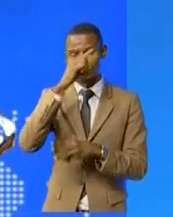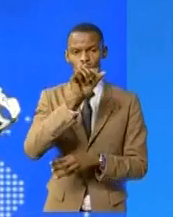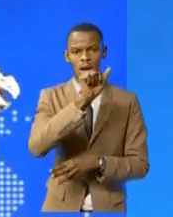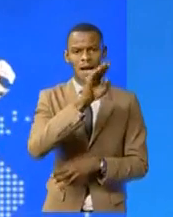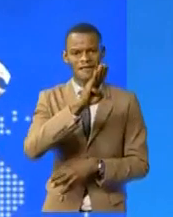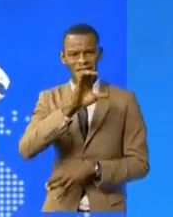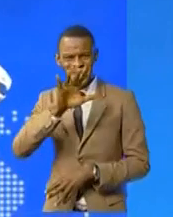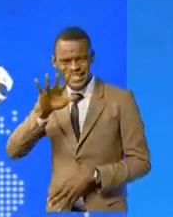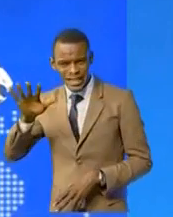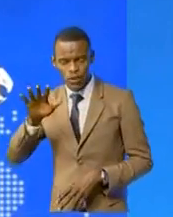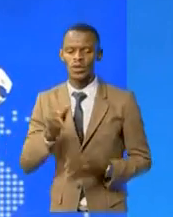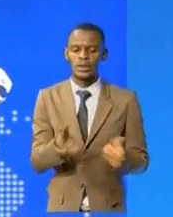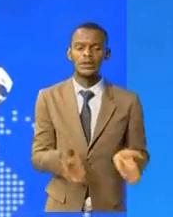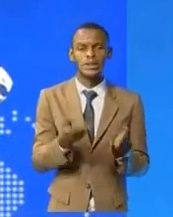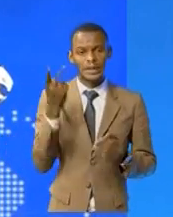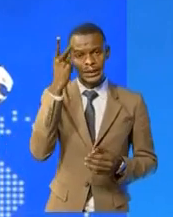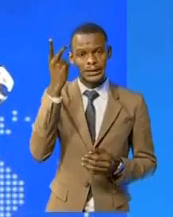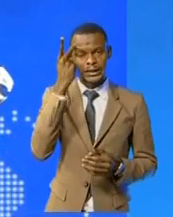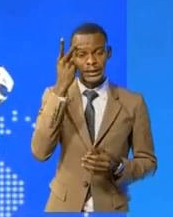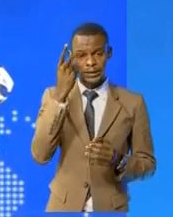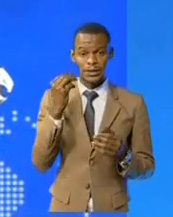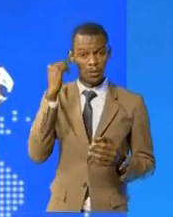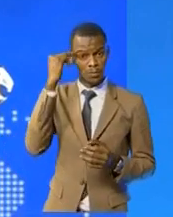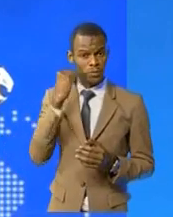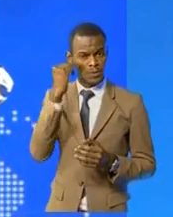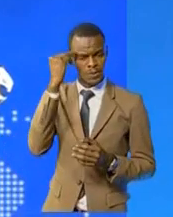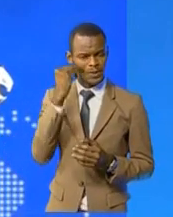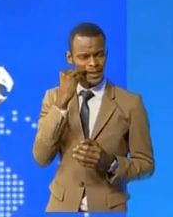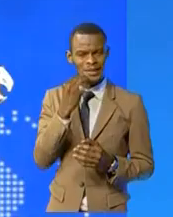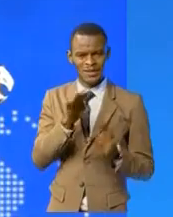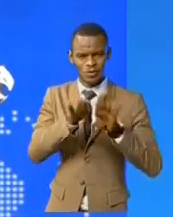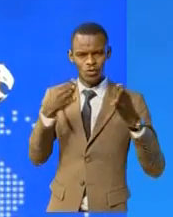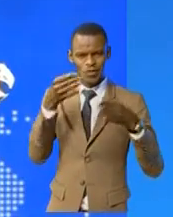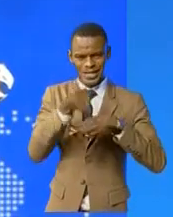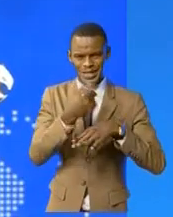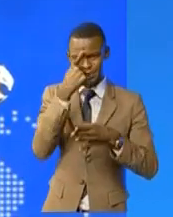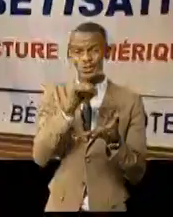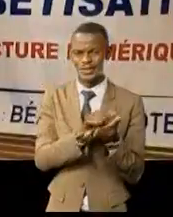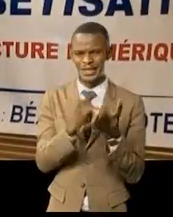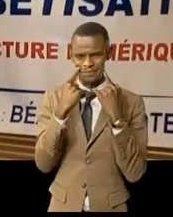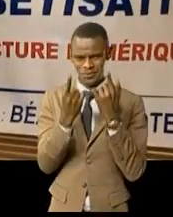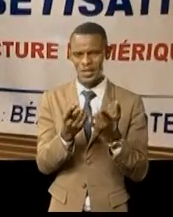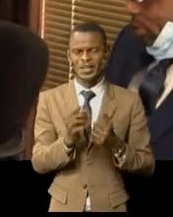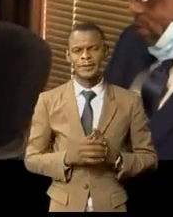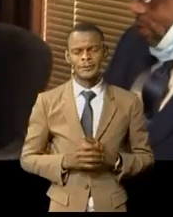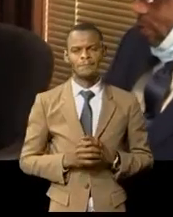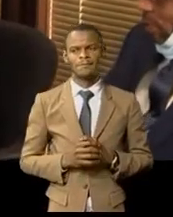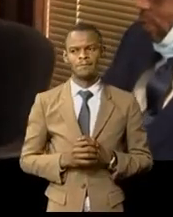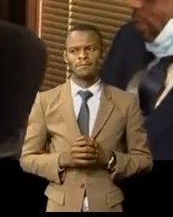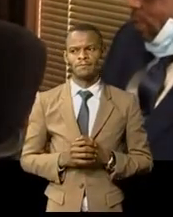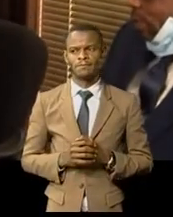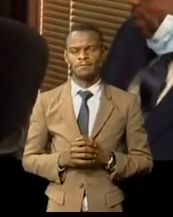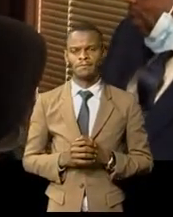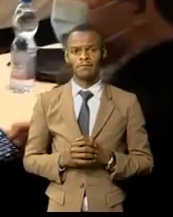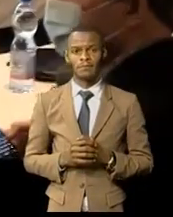l'alphabétisation. À Kinshasa, le ministre des tutelles a ouvert un atelier à ce sujet. Reportage Edith Chala. En marge de la journée internationale